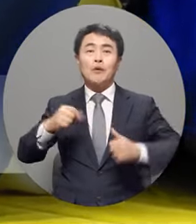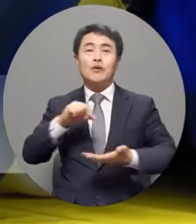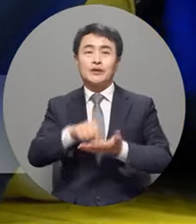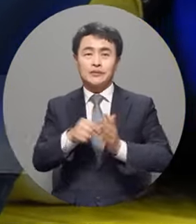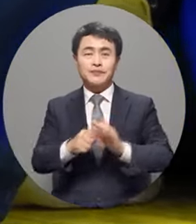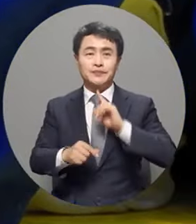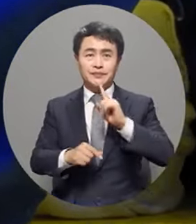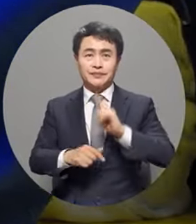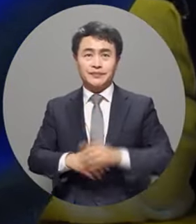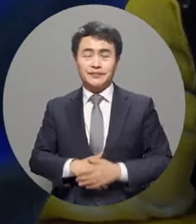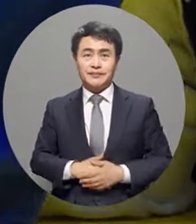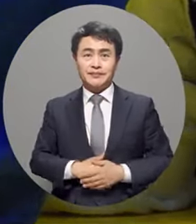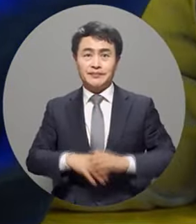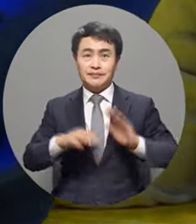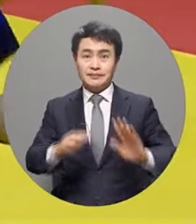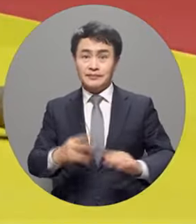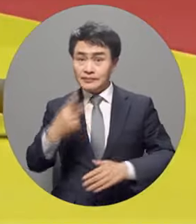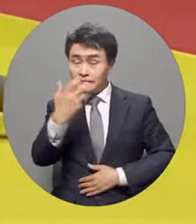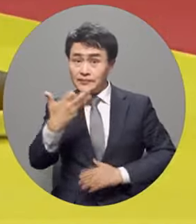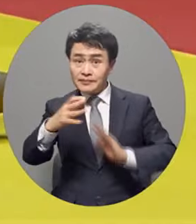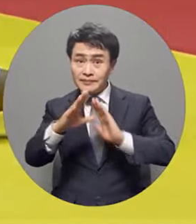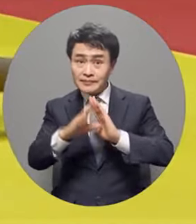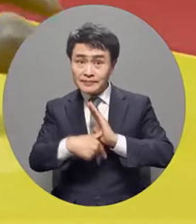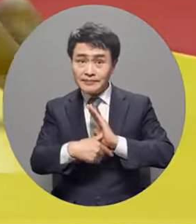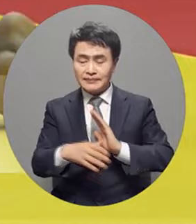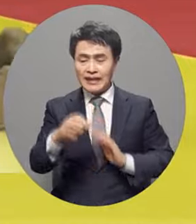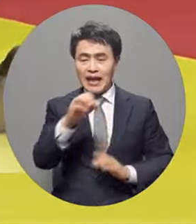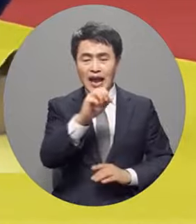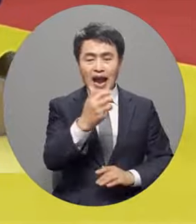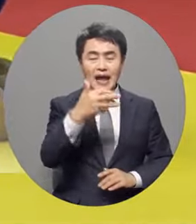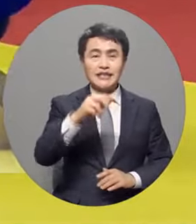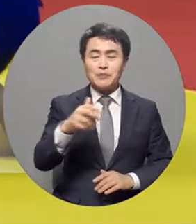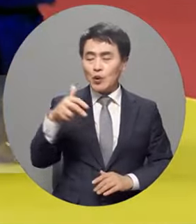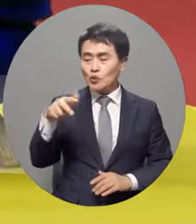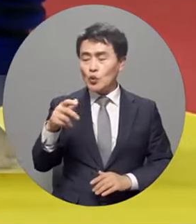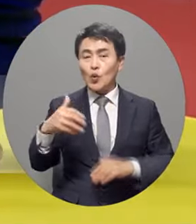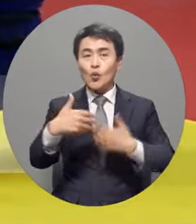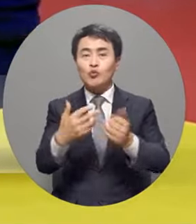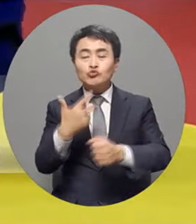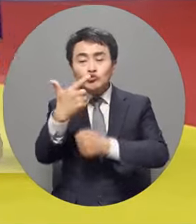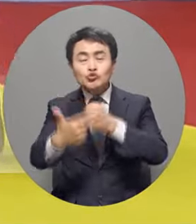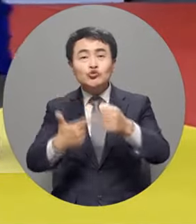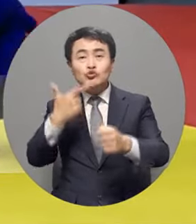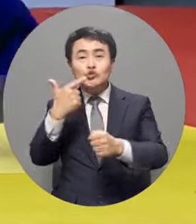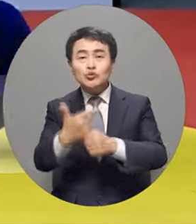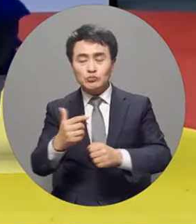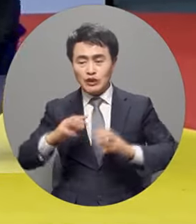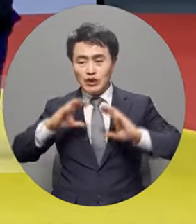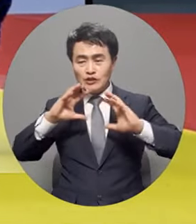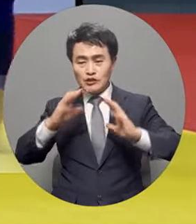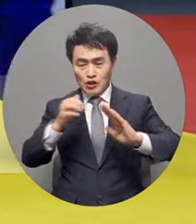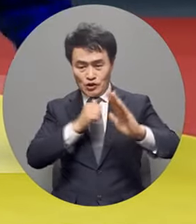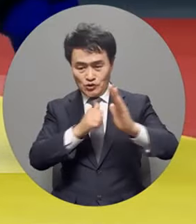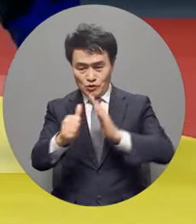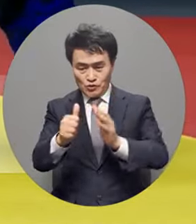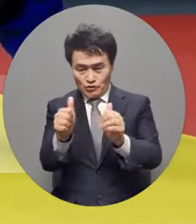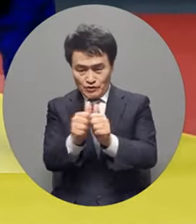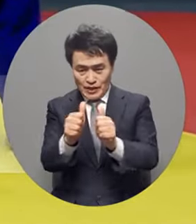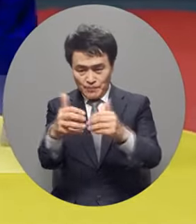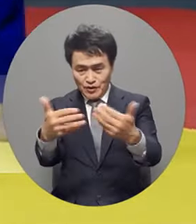정도였습니다. 지난 2018년 안창림과 조구함 이후 6년 만에 거둔 세계선수권 남자부